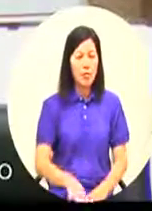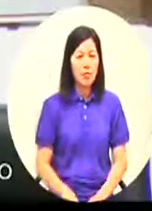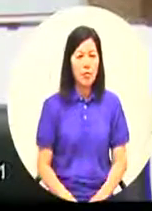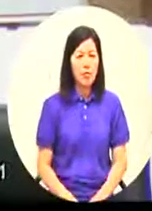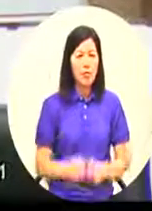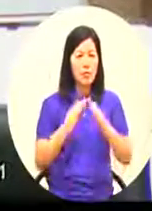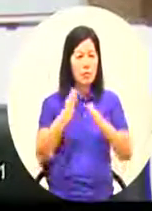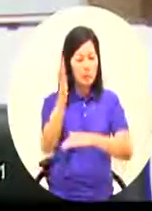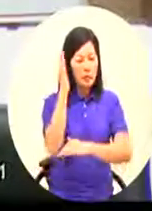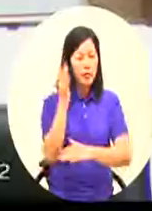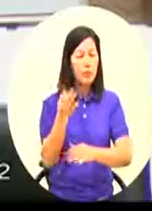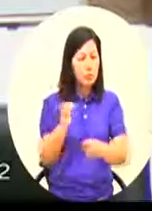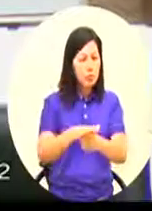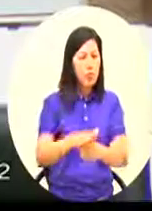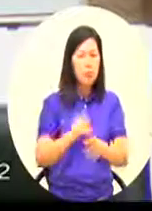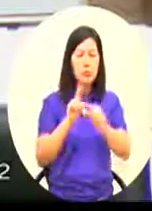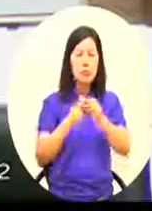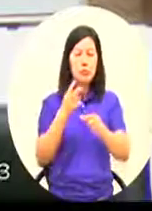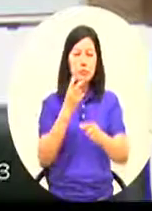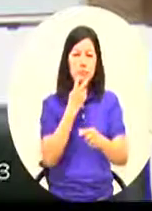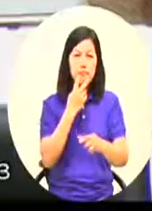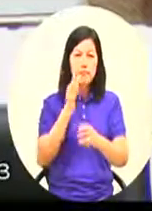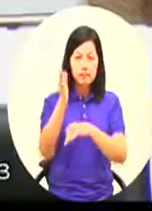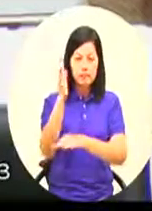府也可以，中央政府也可以。